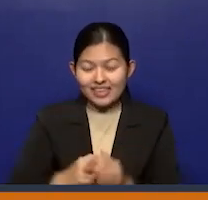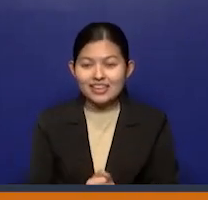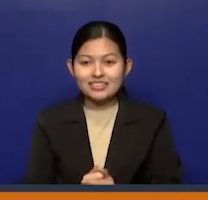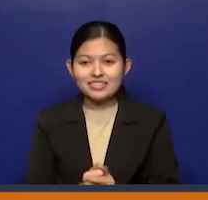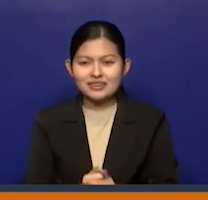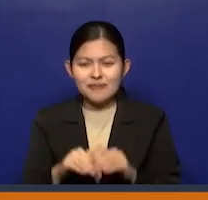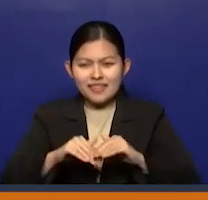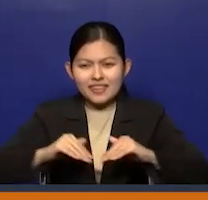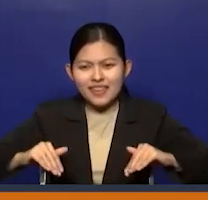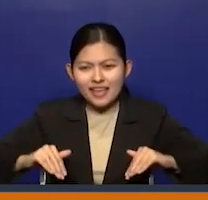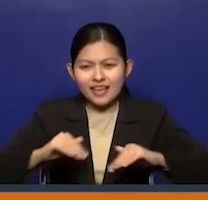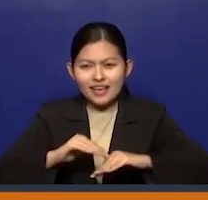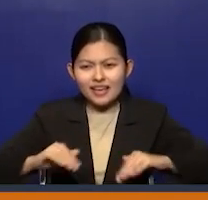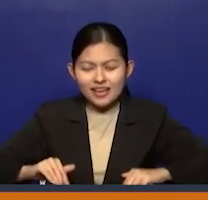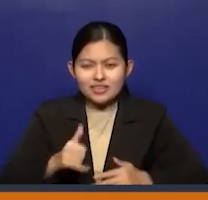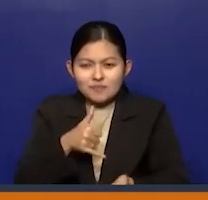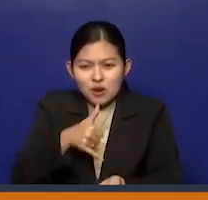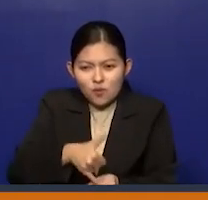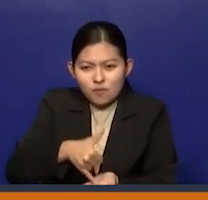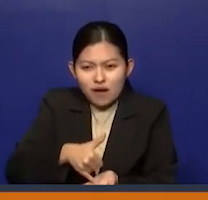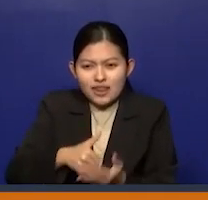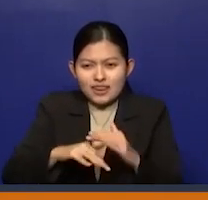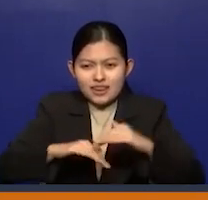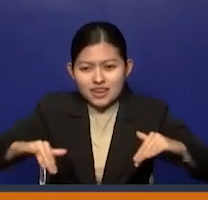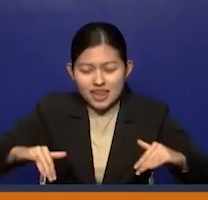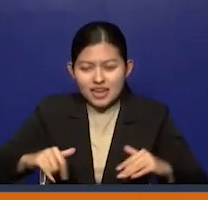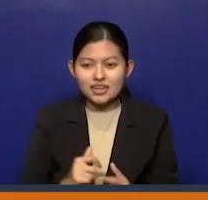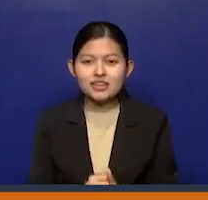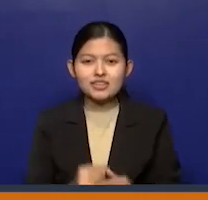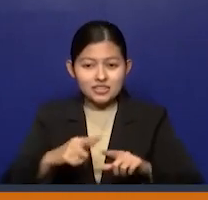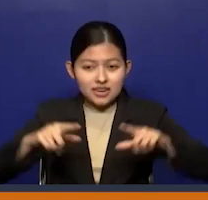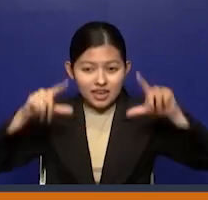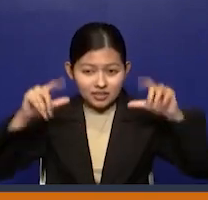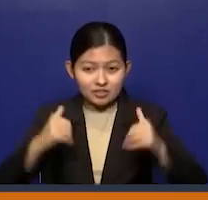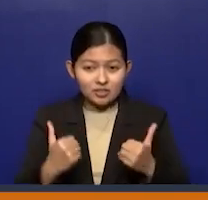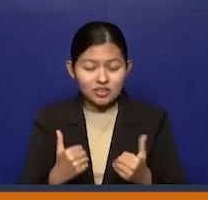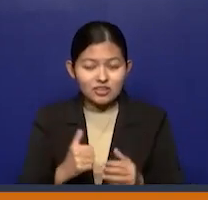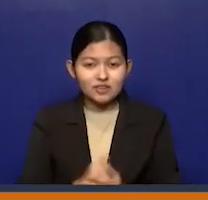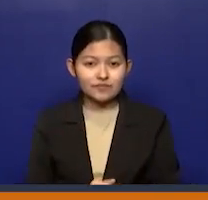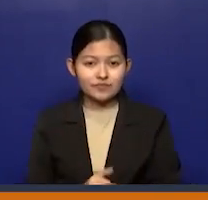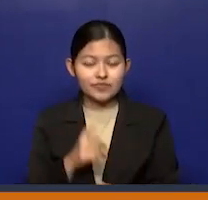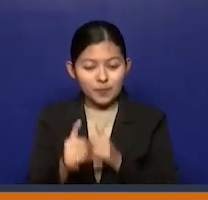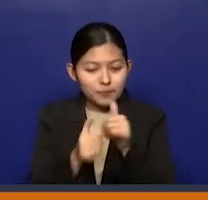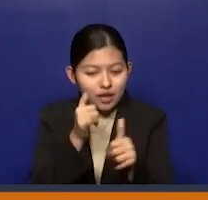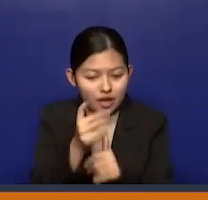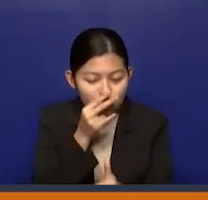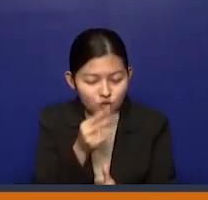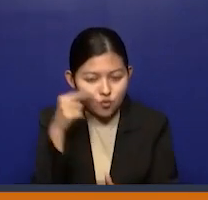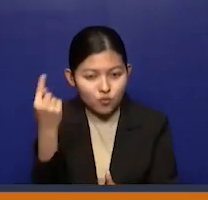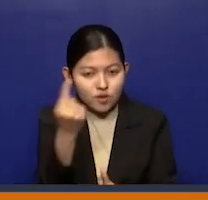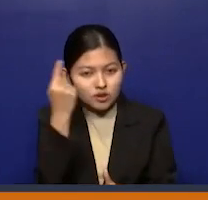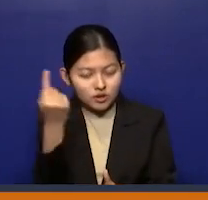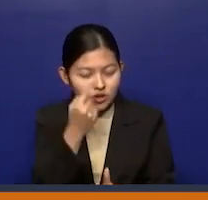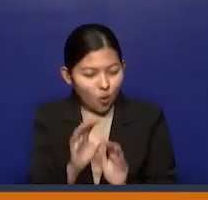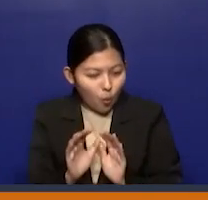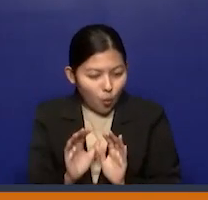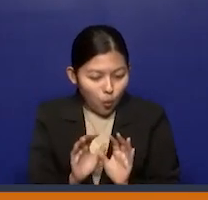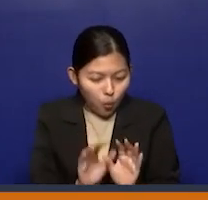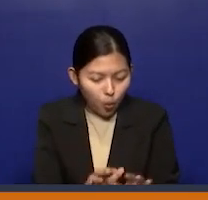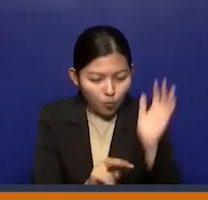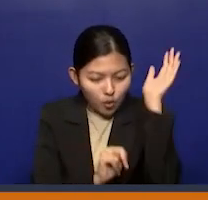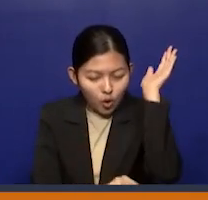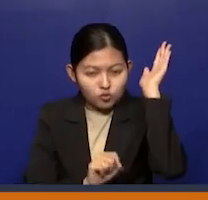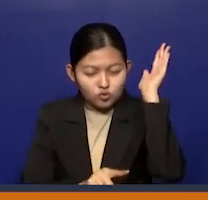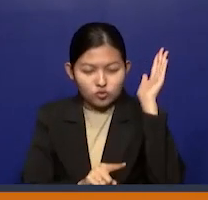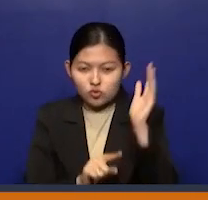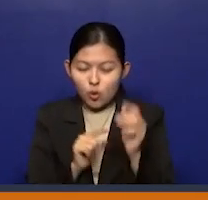พบว่ามีนักท่องเที่ยวนะครับโดยเฉพาะชาวเพียงแถวไทยเนี่ยลงพื้นที่ที่นะครับไปท่องเที่ยวเนี่ยการจะไปดูที่สนาม